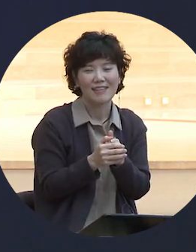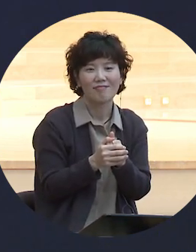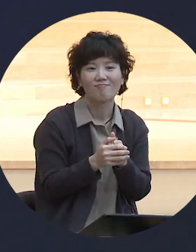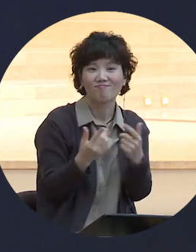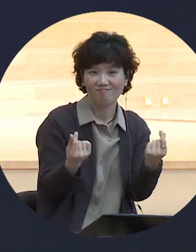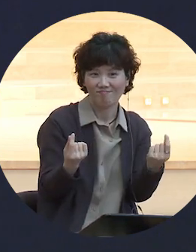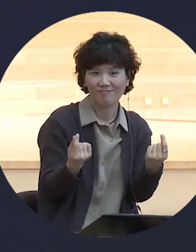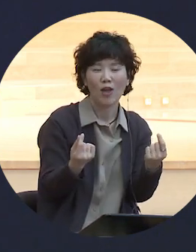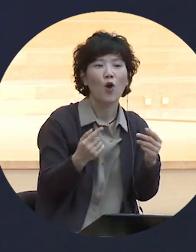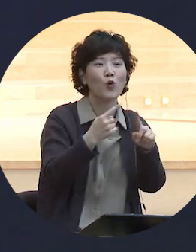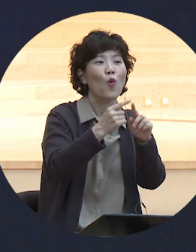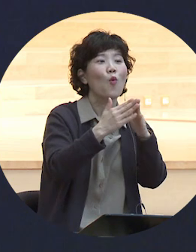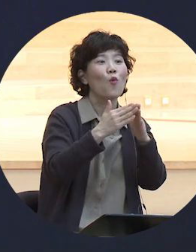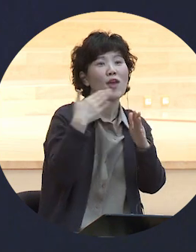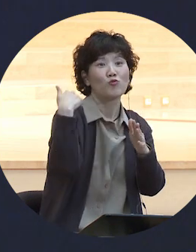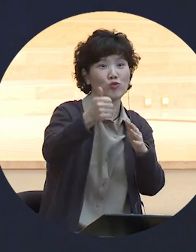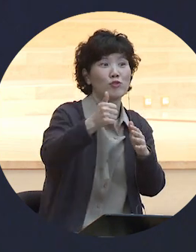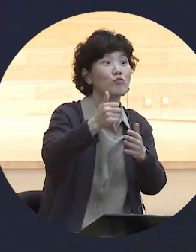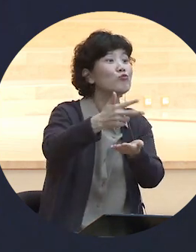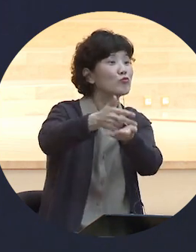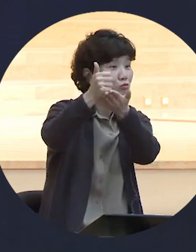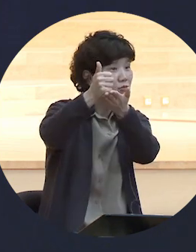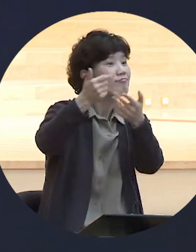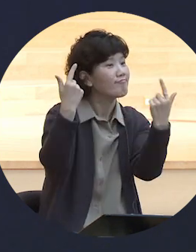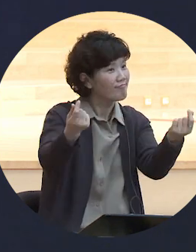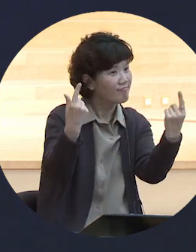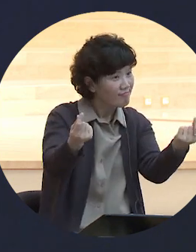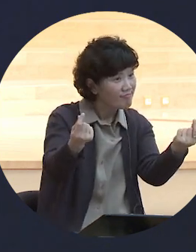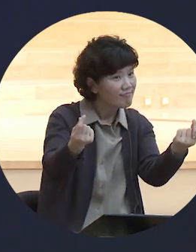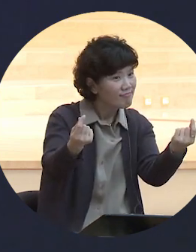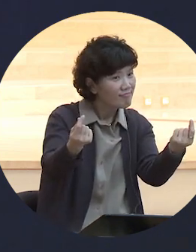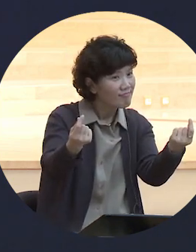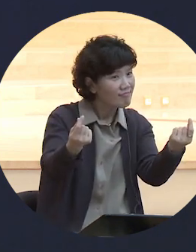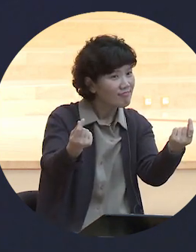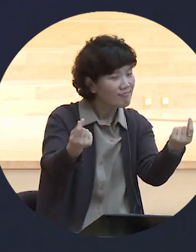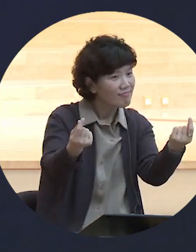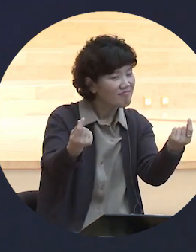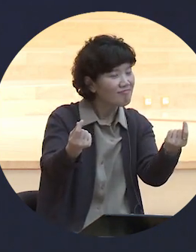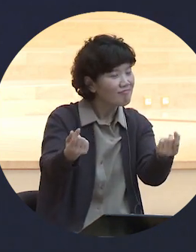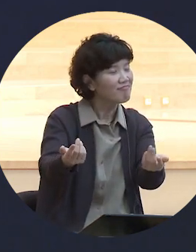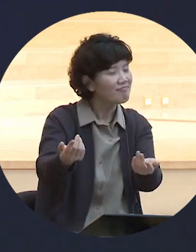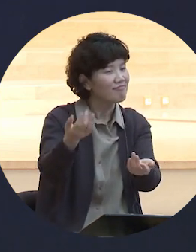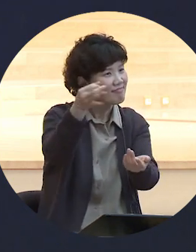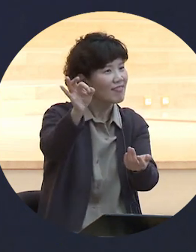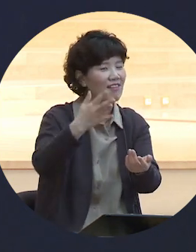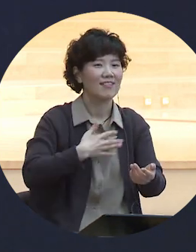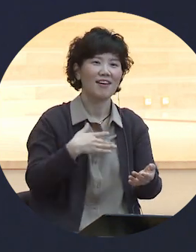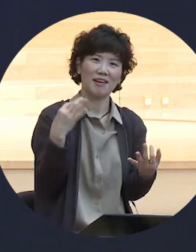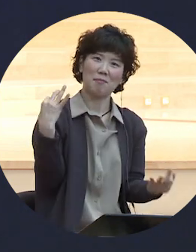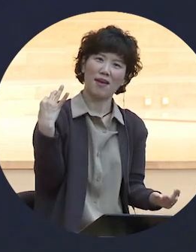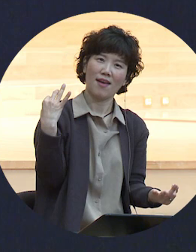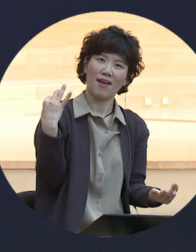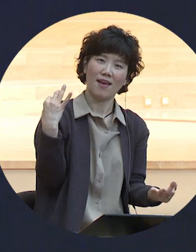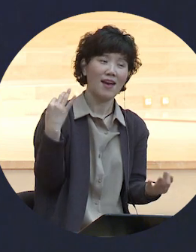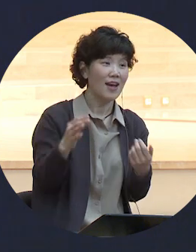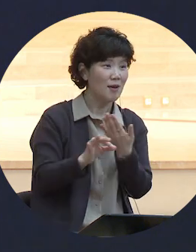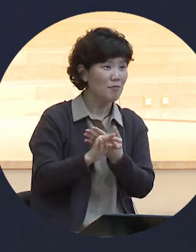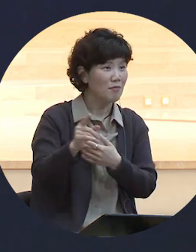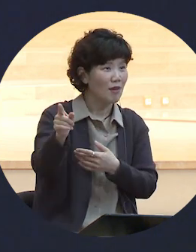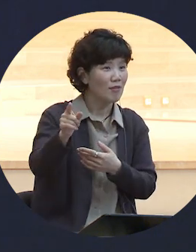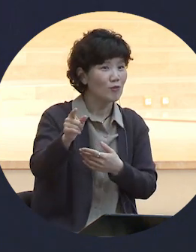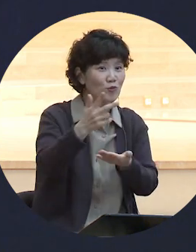당연히 교회 주인은 주님이시지 라고 그렇게 선언하고 난 가만히 있으면 주님이 주인